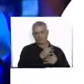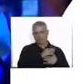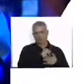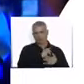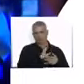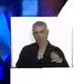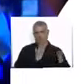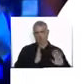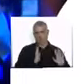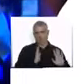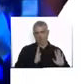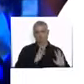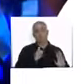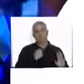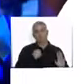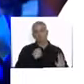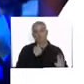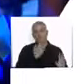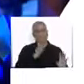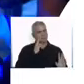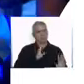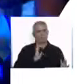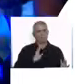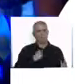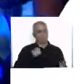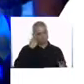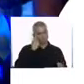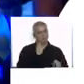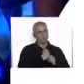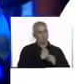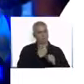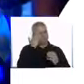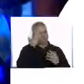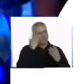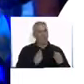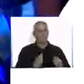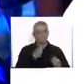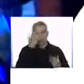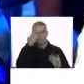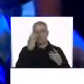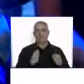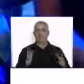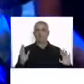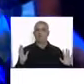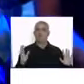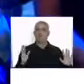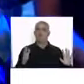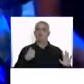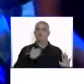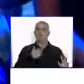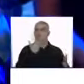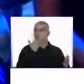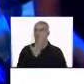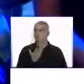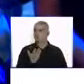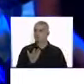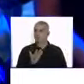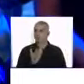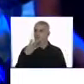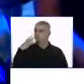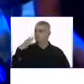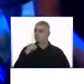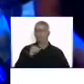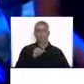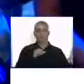מסכים לקבל את זה, אבל אני אומר, בלי להתבייש, אני יודע לעשות הכרת הטוב. זה הכרת הטוב. עכשיו אני רוצה לספר שלאורך